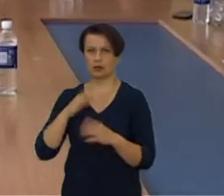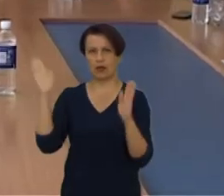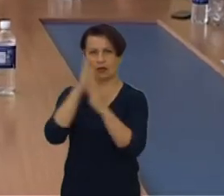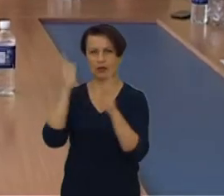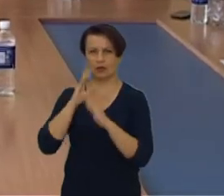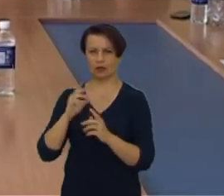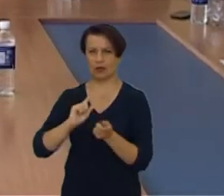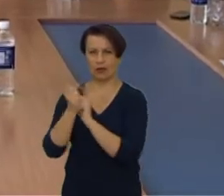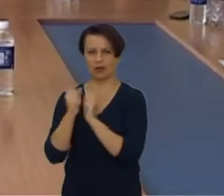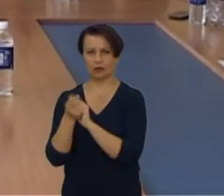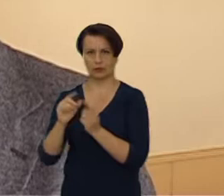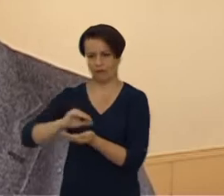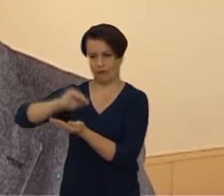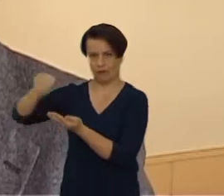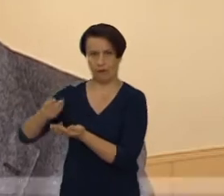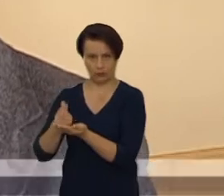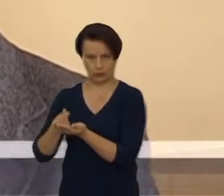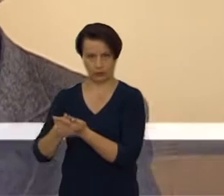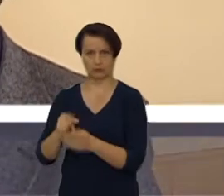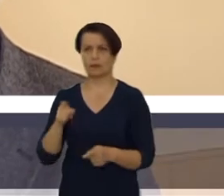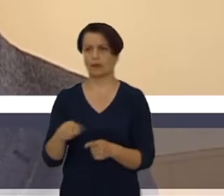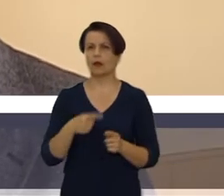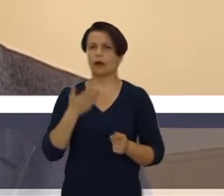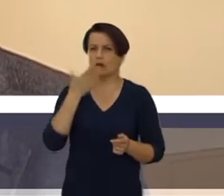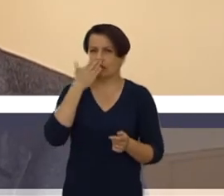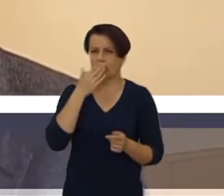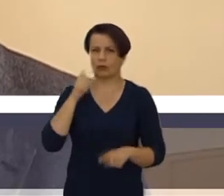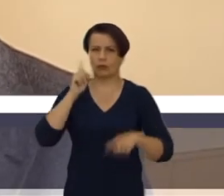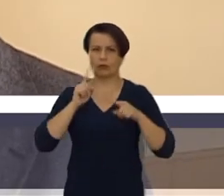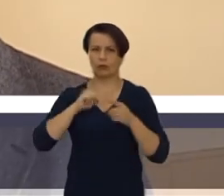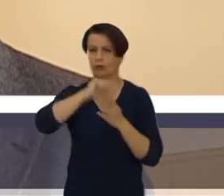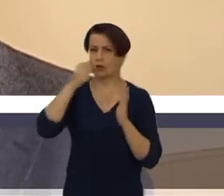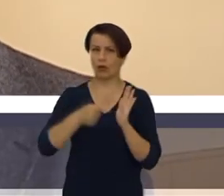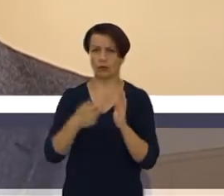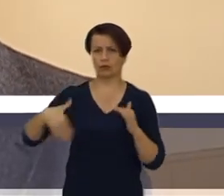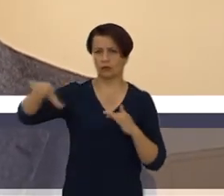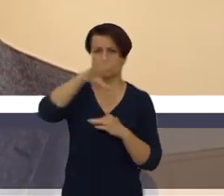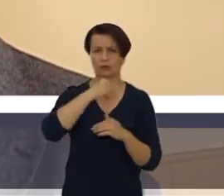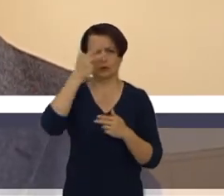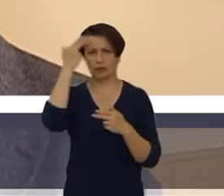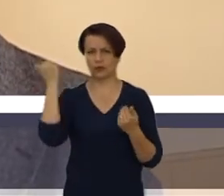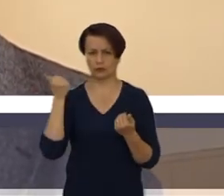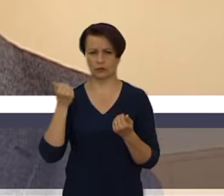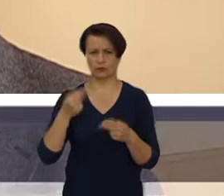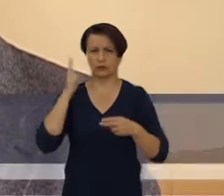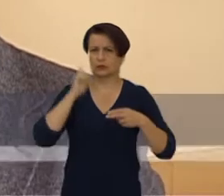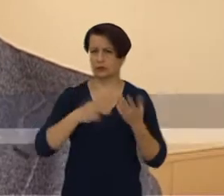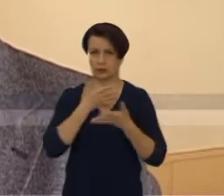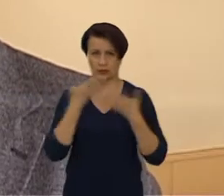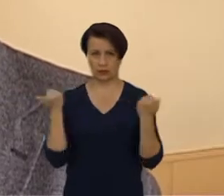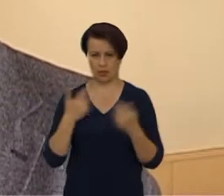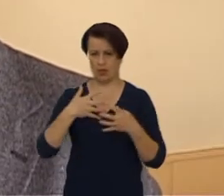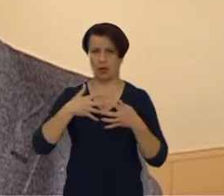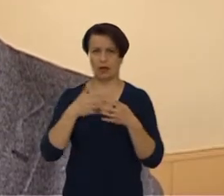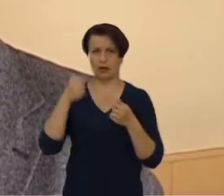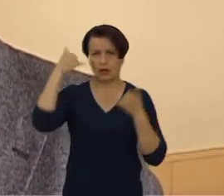kaitos fondais. Kadangi kvapų klausimas nėra pilnai spręstas visoje Lietuvoje, gyvulininkystėje auga